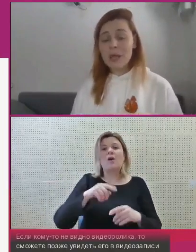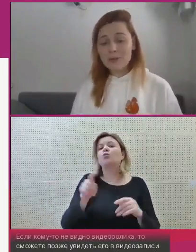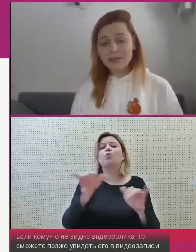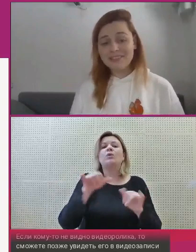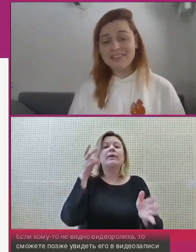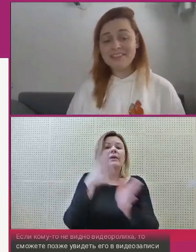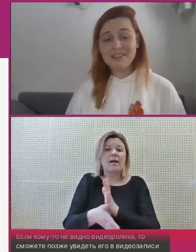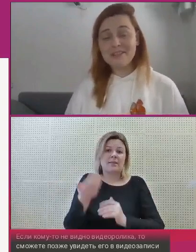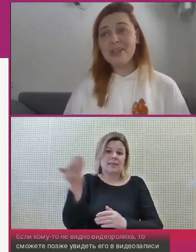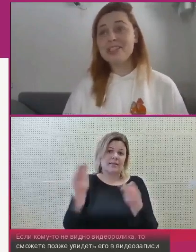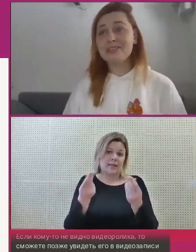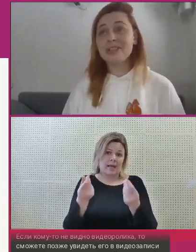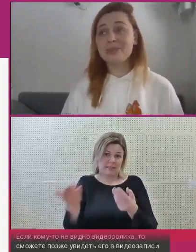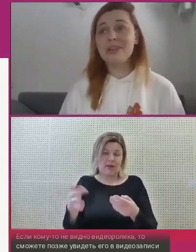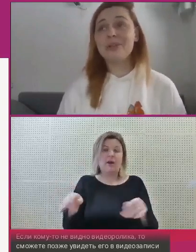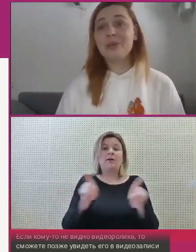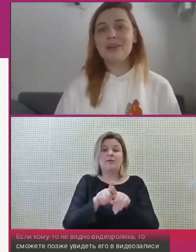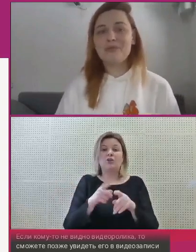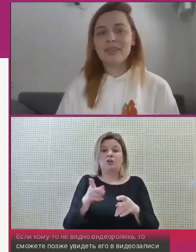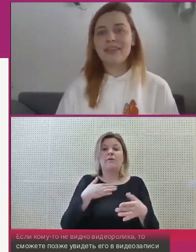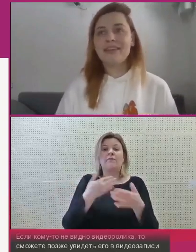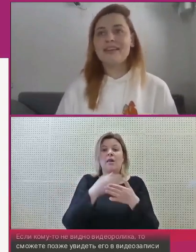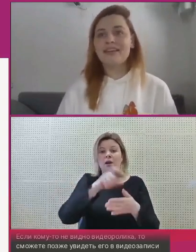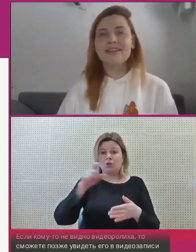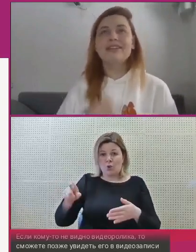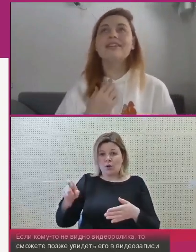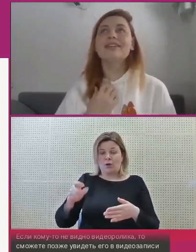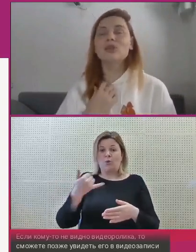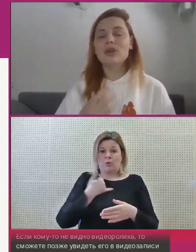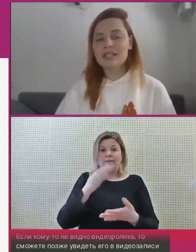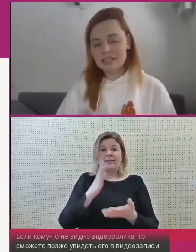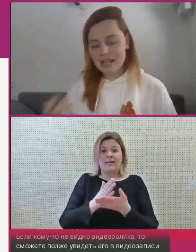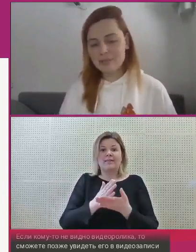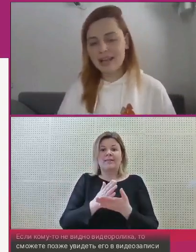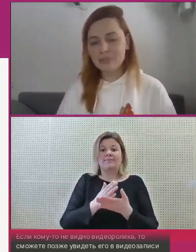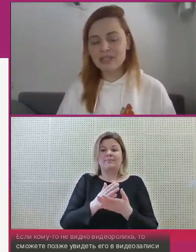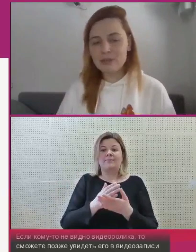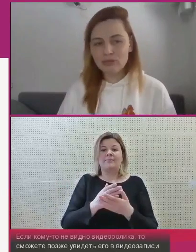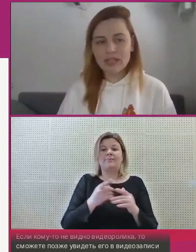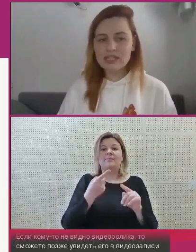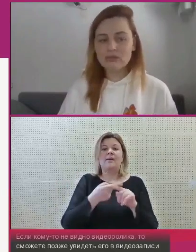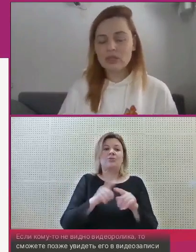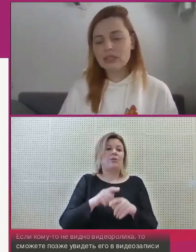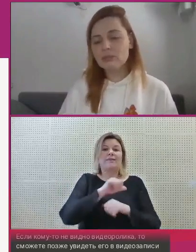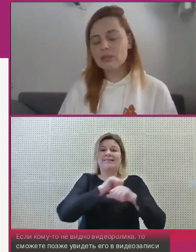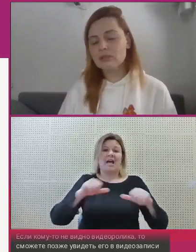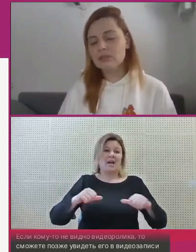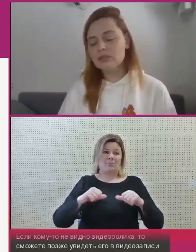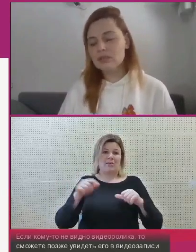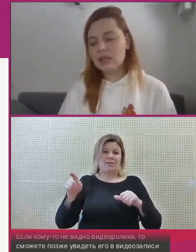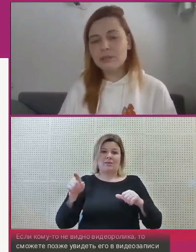например, сами, у нас есть волонтеры, которые, ну, сами как бы не имеют финансовую, да,